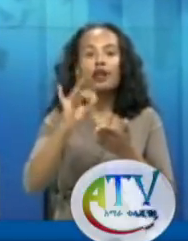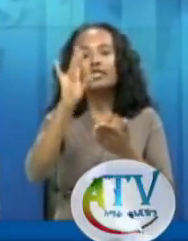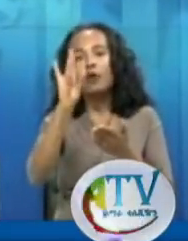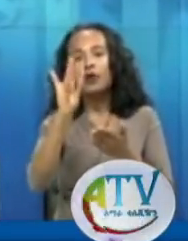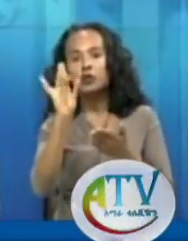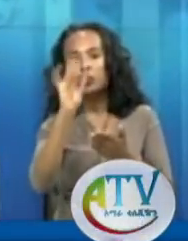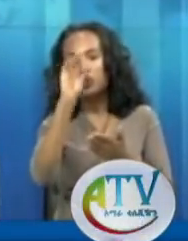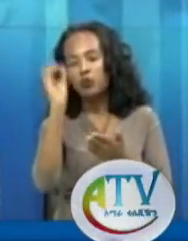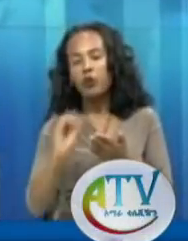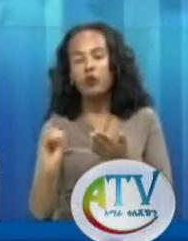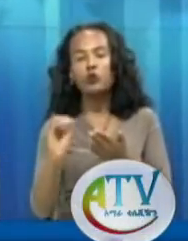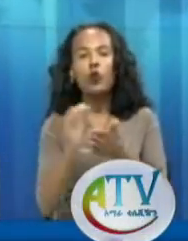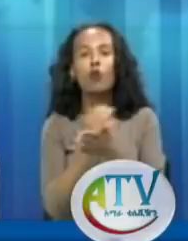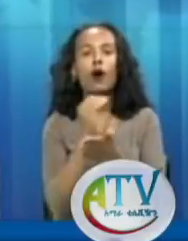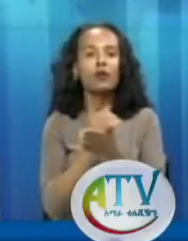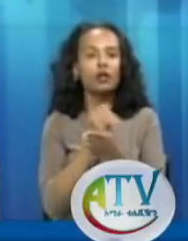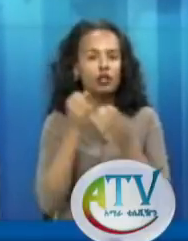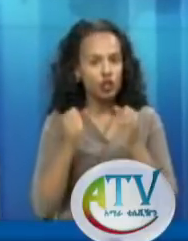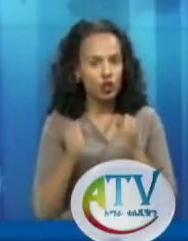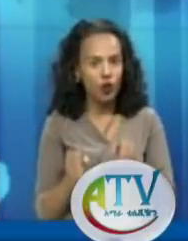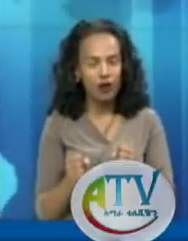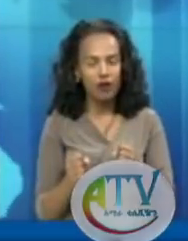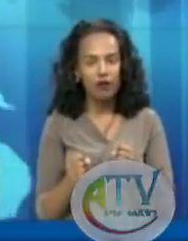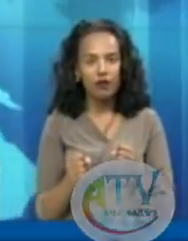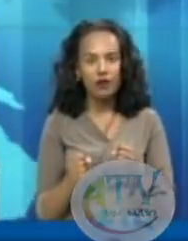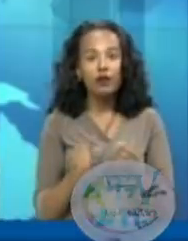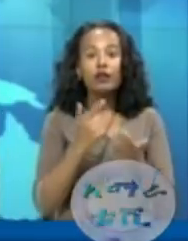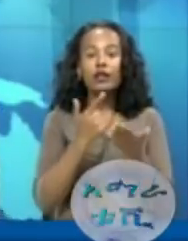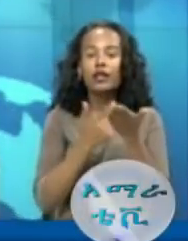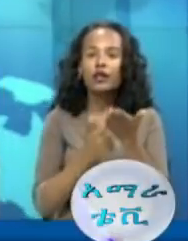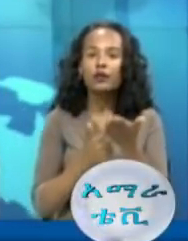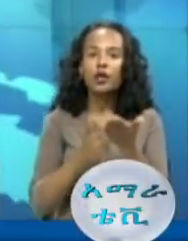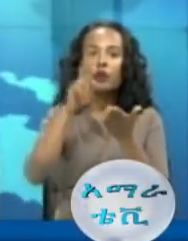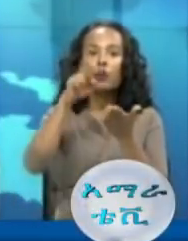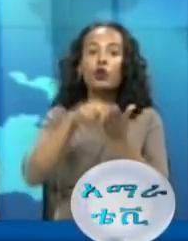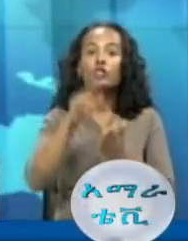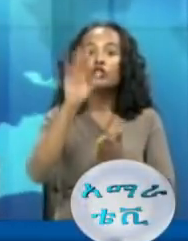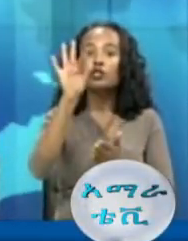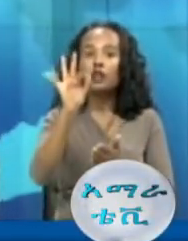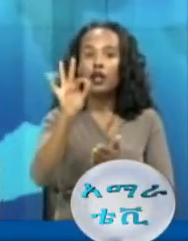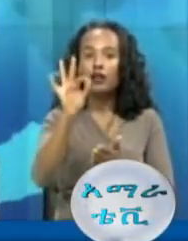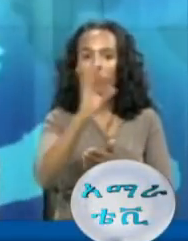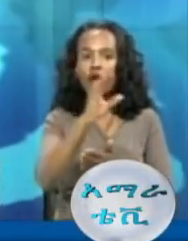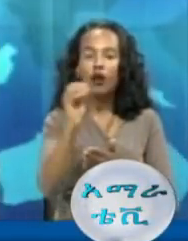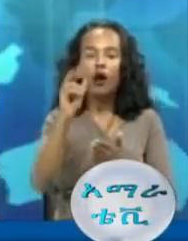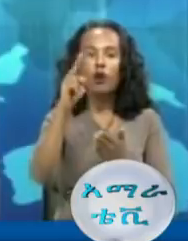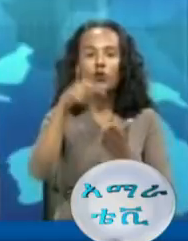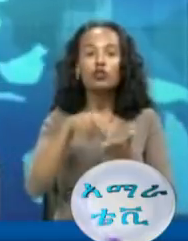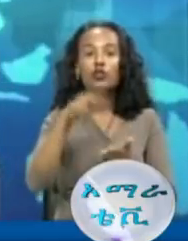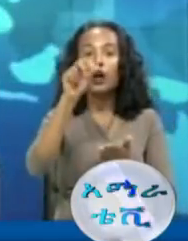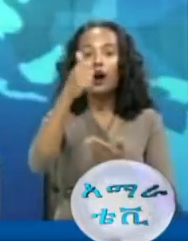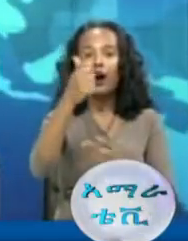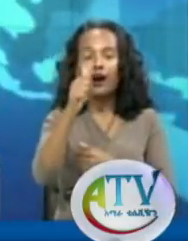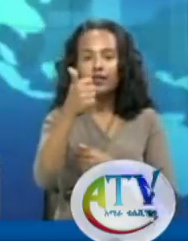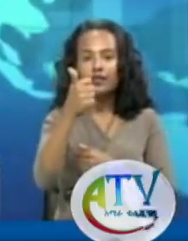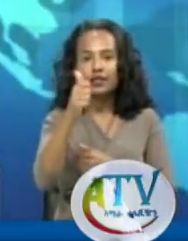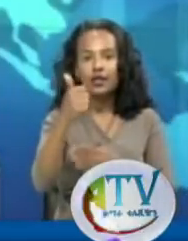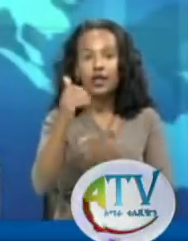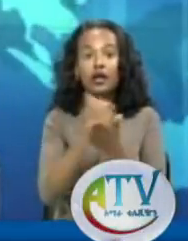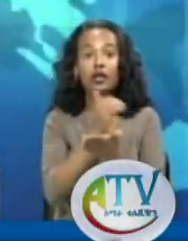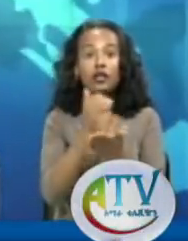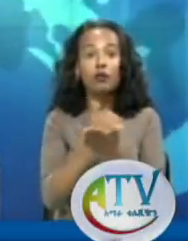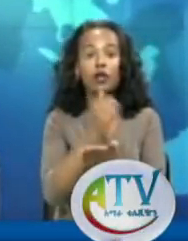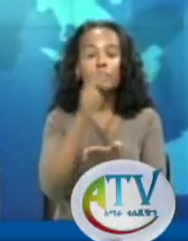78% ለማምረት ተችሎ ነበር። ይህም በ2009 እና 2010 ከተመረተው